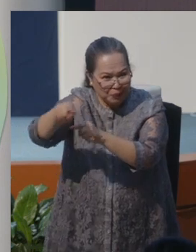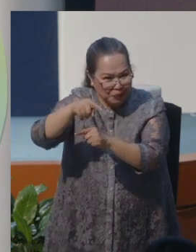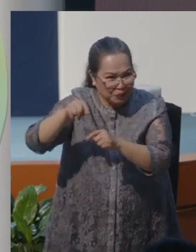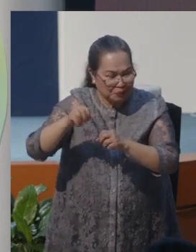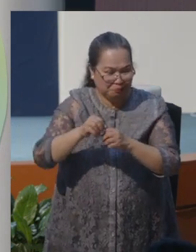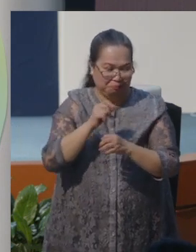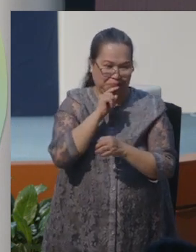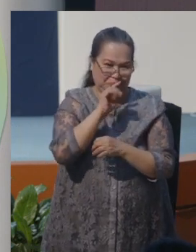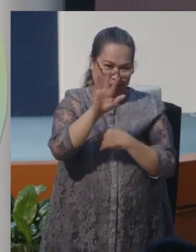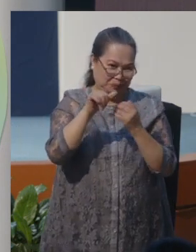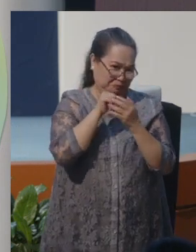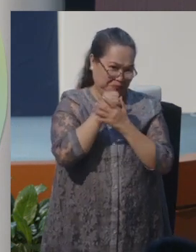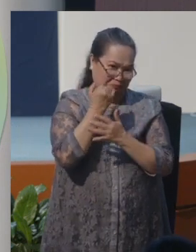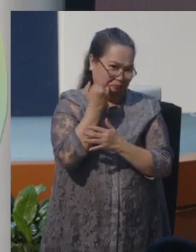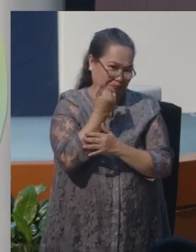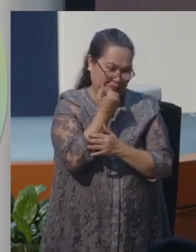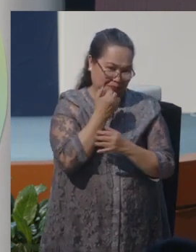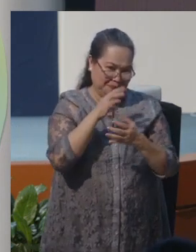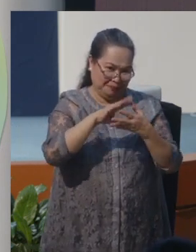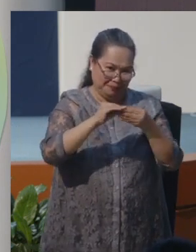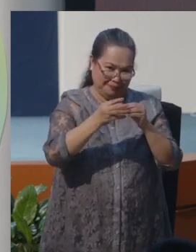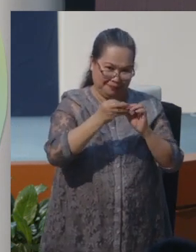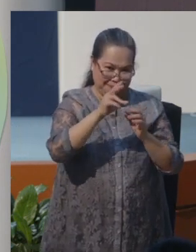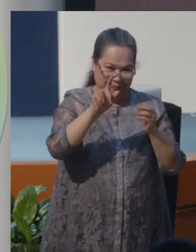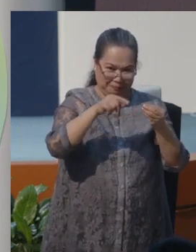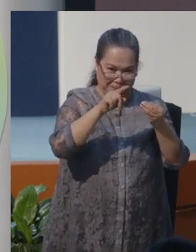ng lahat ng nasa Gospel of Mark.